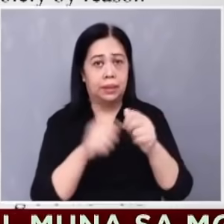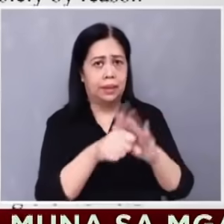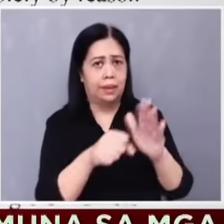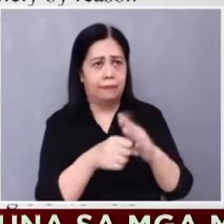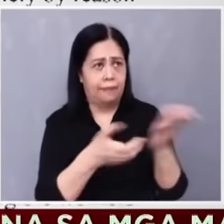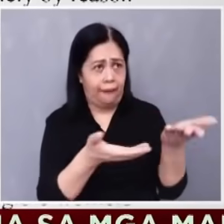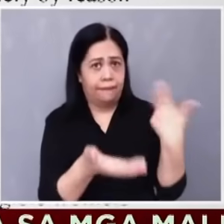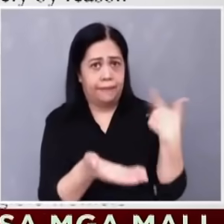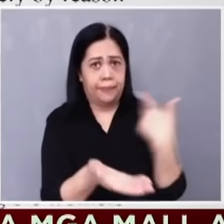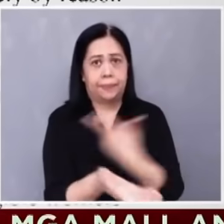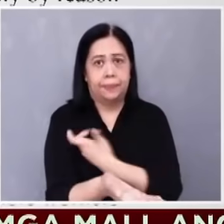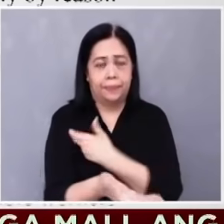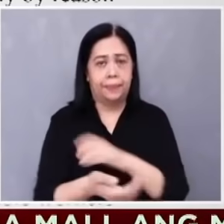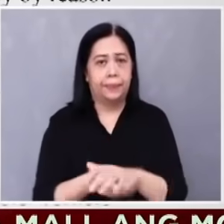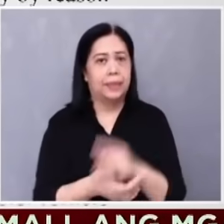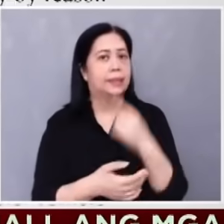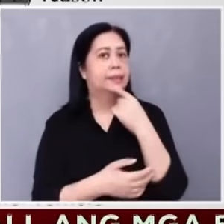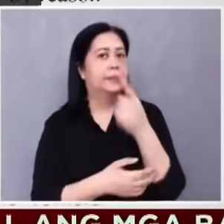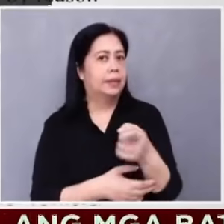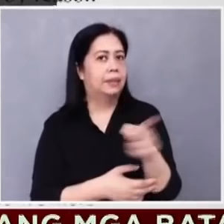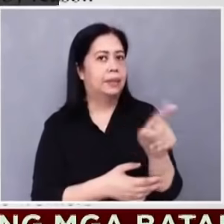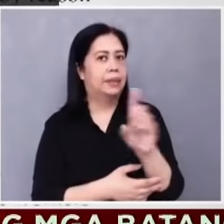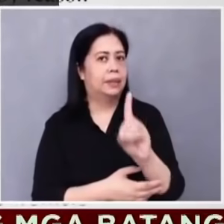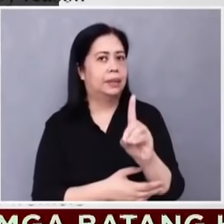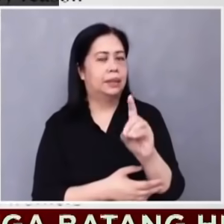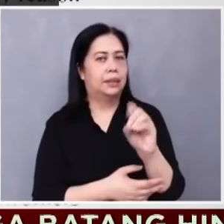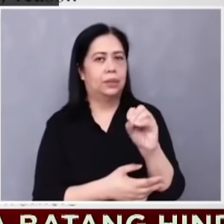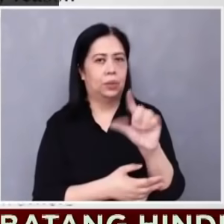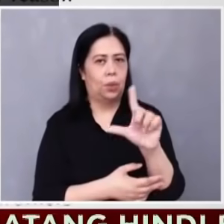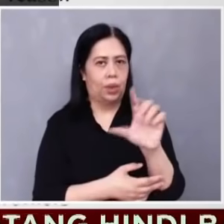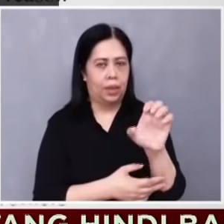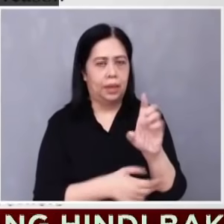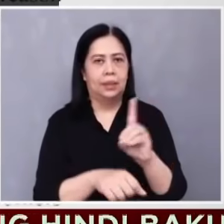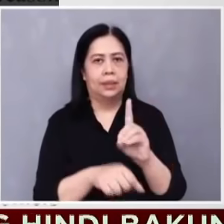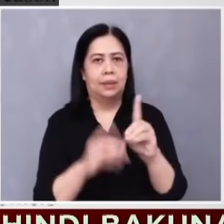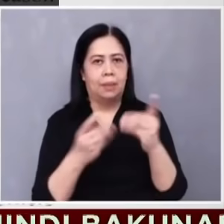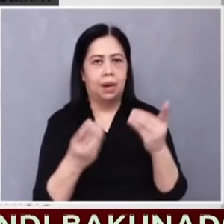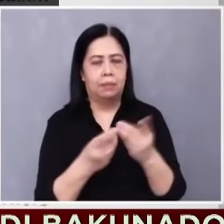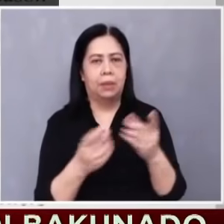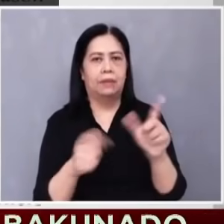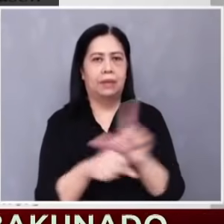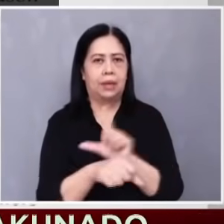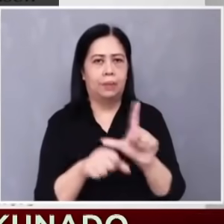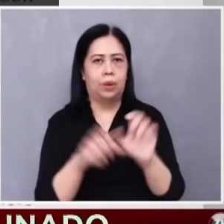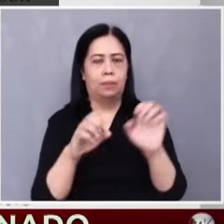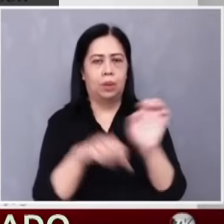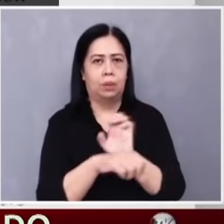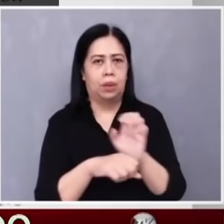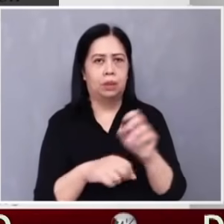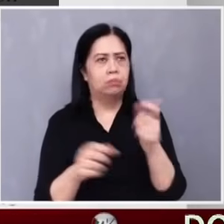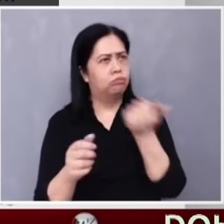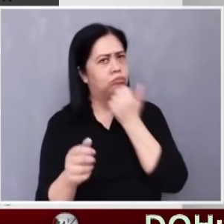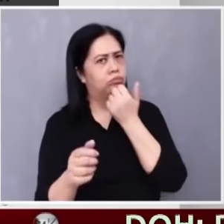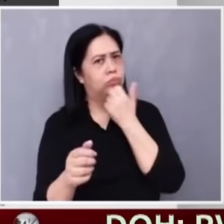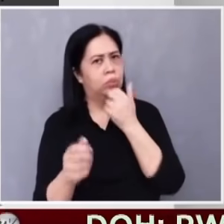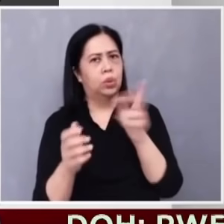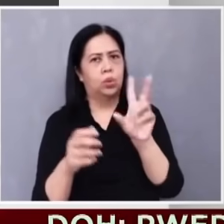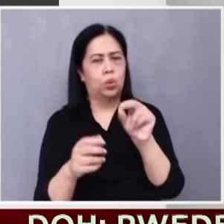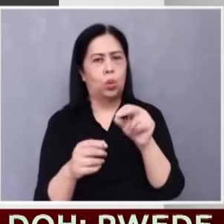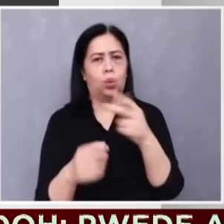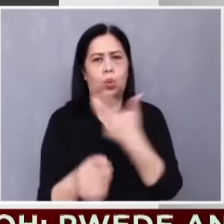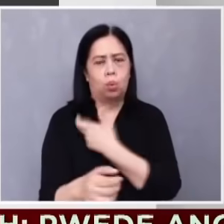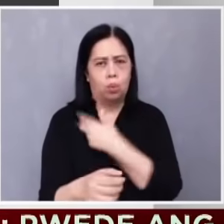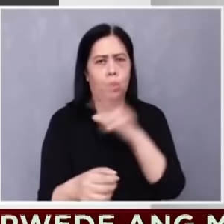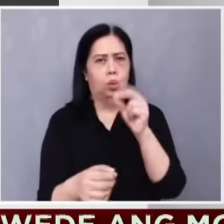bakuna. Sinabi man ng Department of Labor and Employment na illegal ang no vaccine, no work policy, naniniwala ang